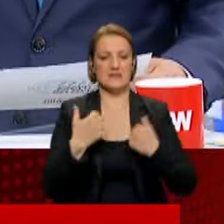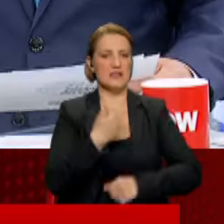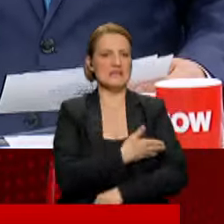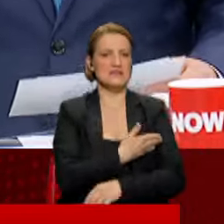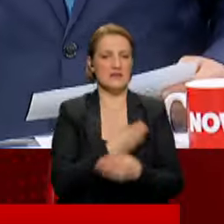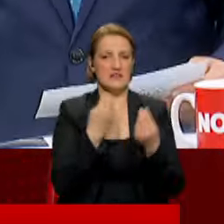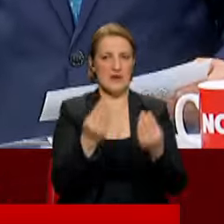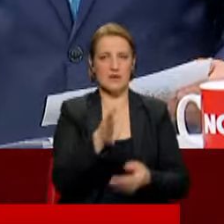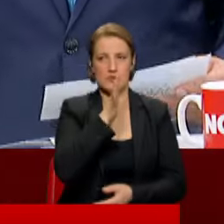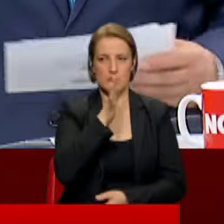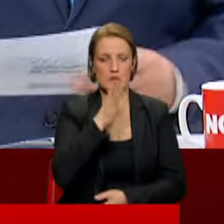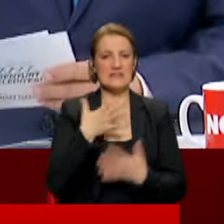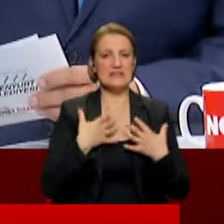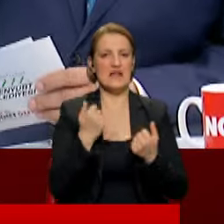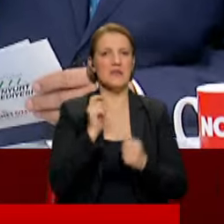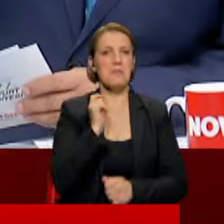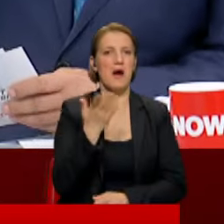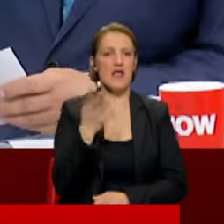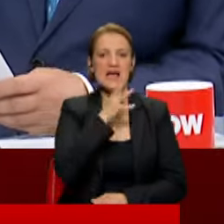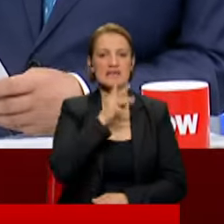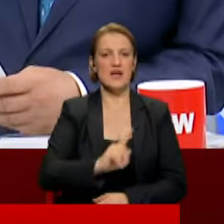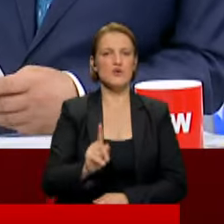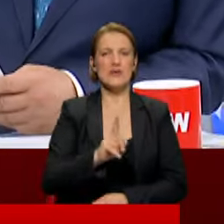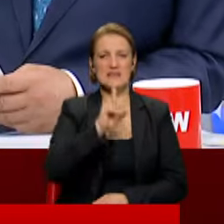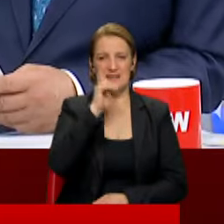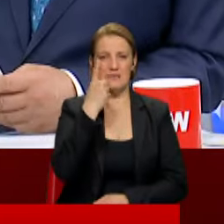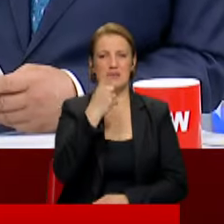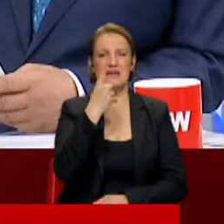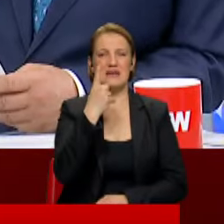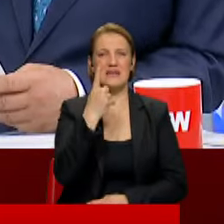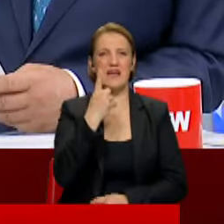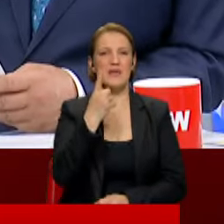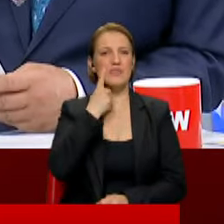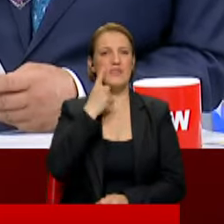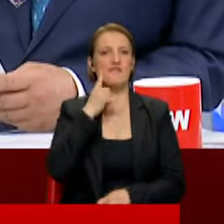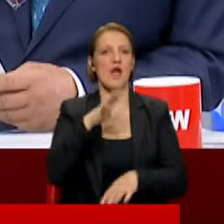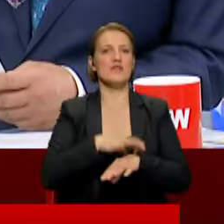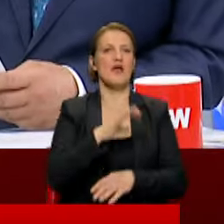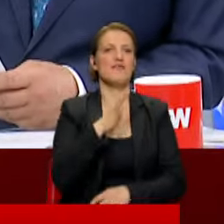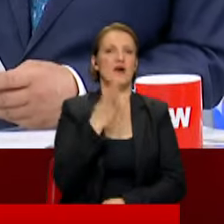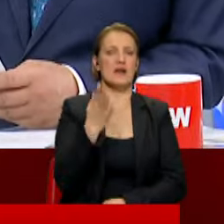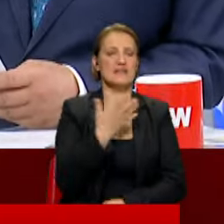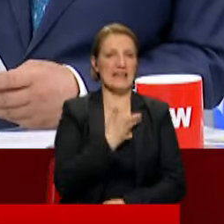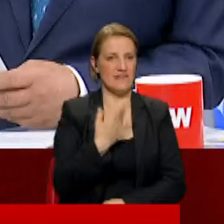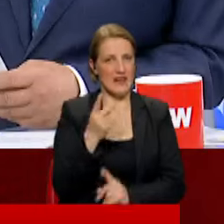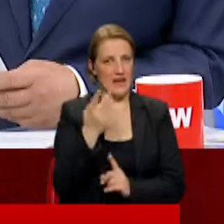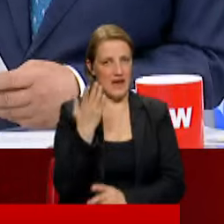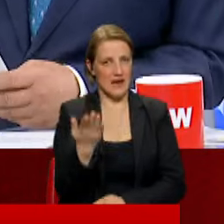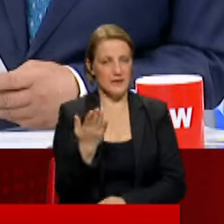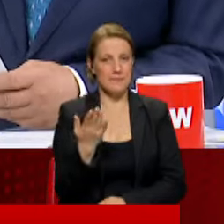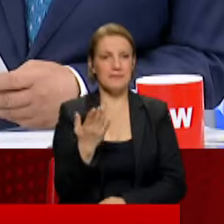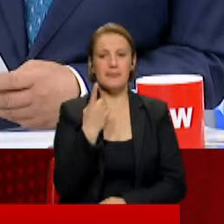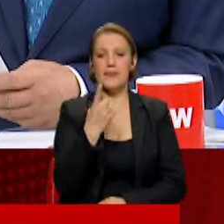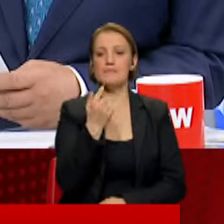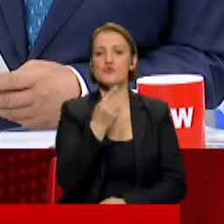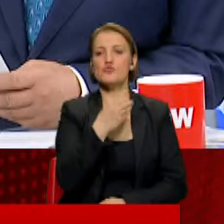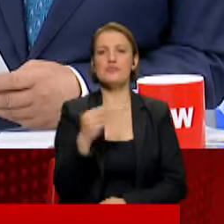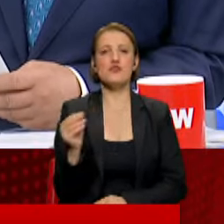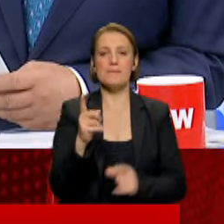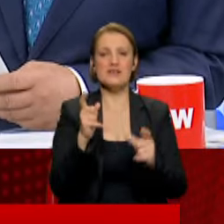vermişiz biliyorsunuz sağlık pahalı ve Esenyurt'ta sadece bir tane devlet hastanesi var sevgili ilk 1 bu5